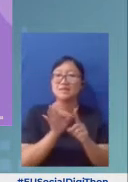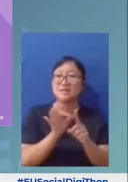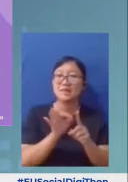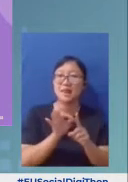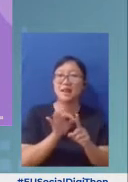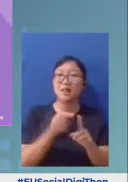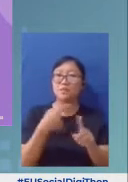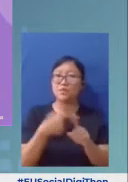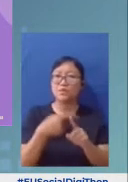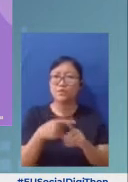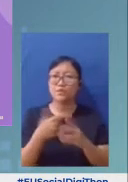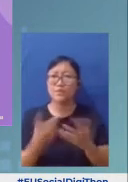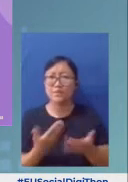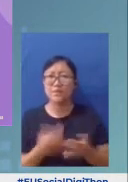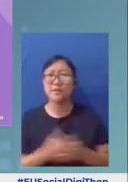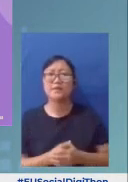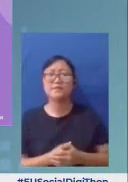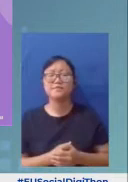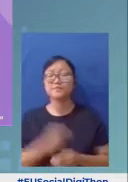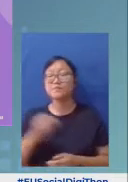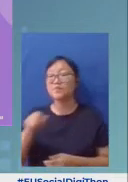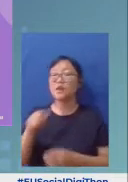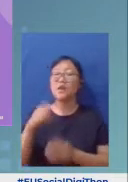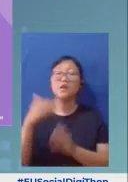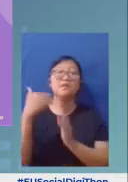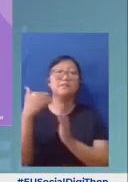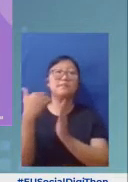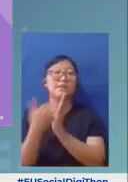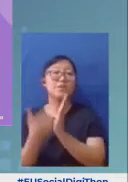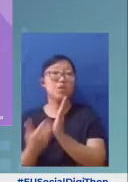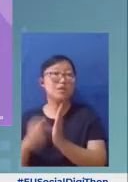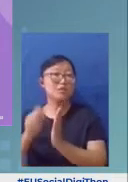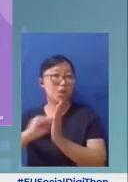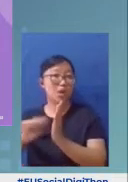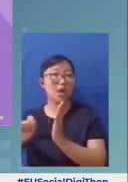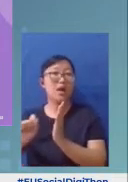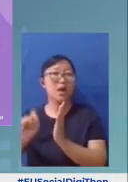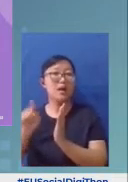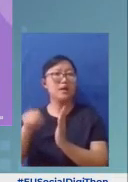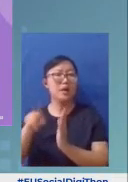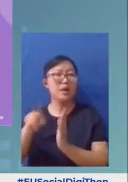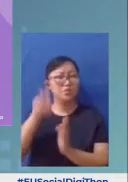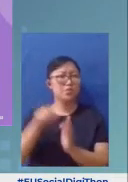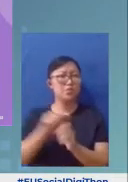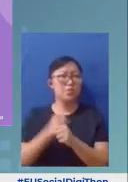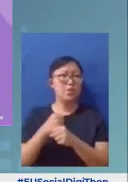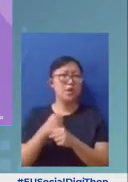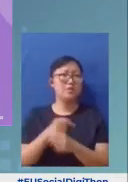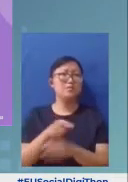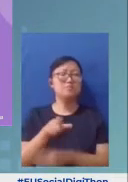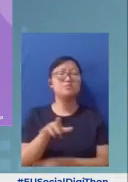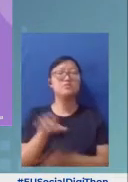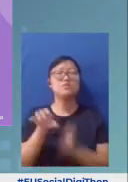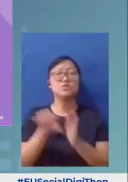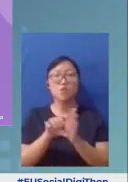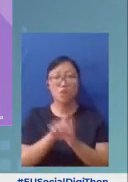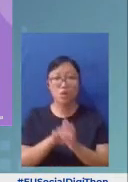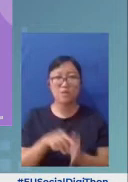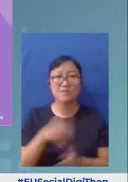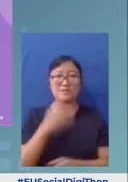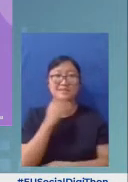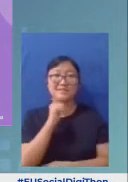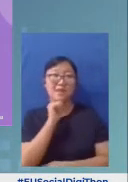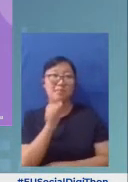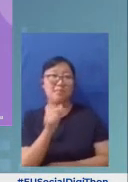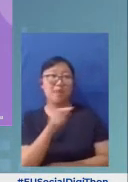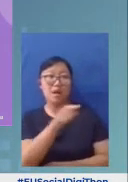mesti bikin peraturan. Masukin aja tuh ke peraturan sekolah misalnya siapa yang ketahuan